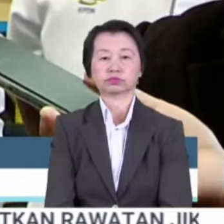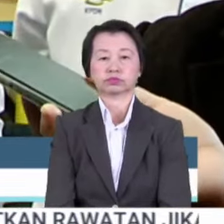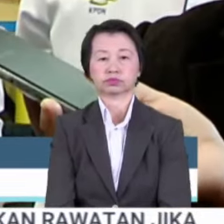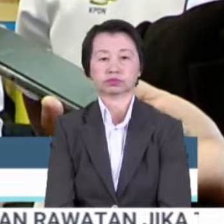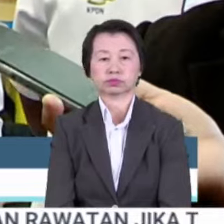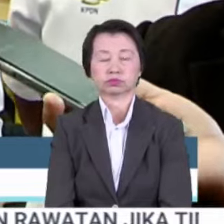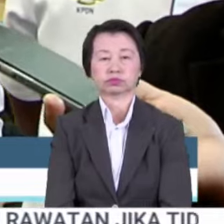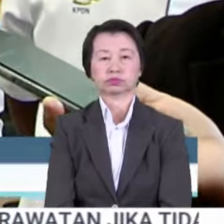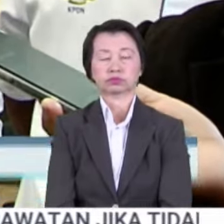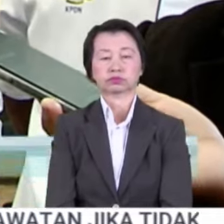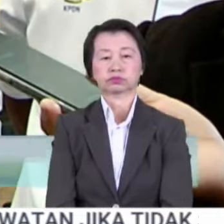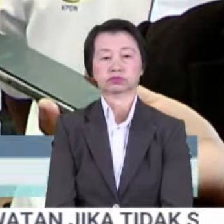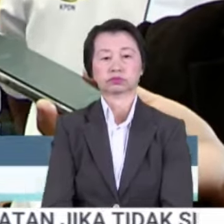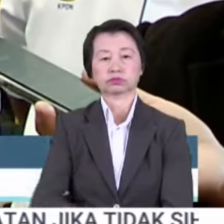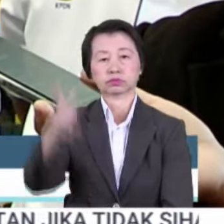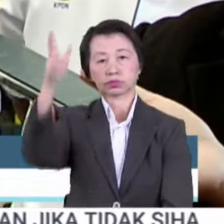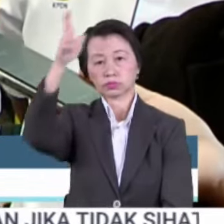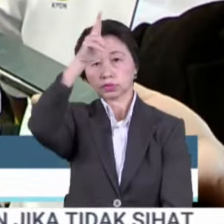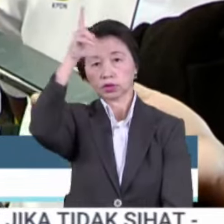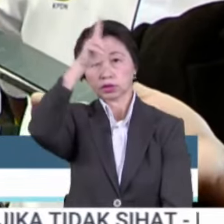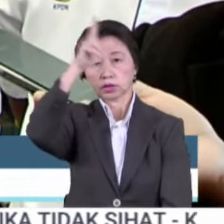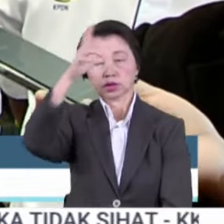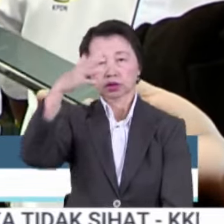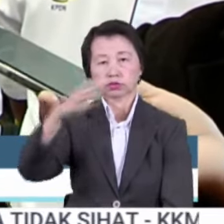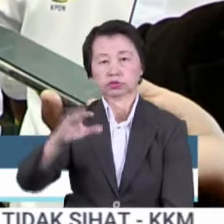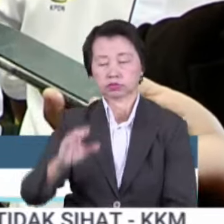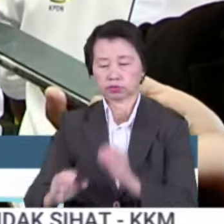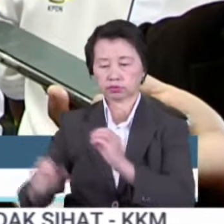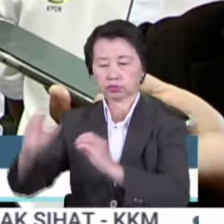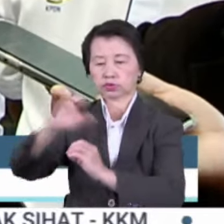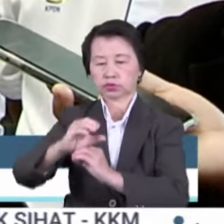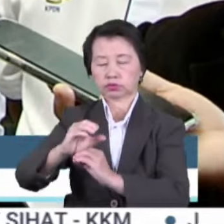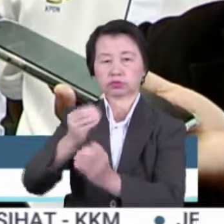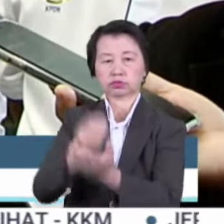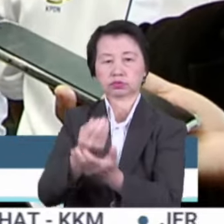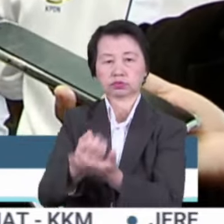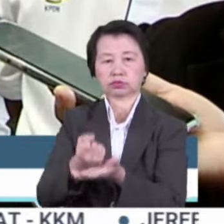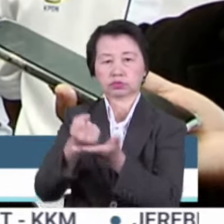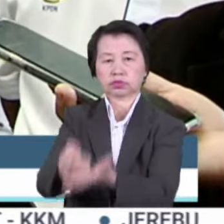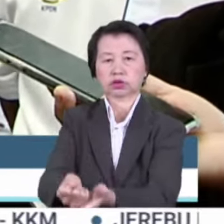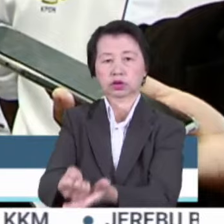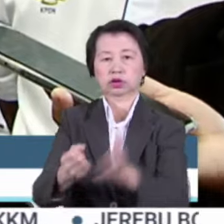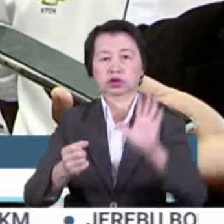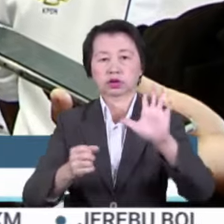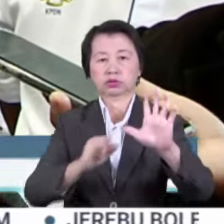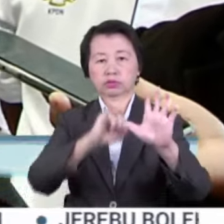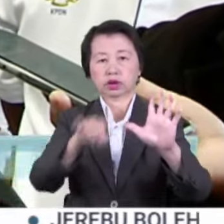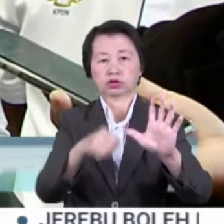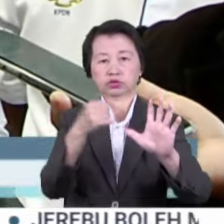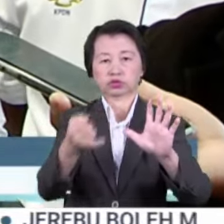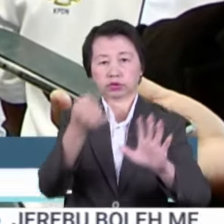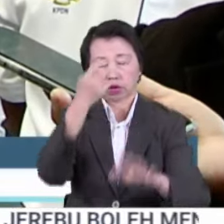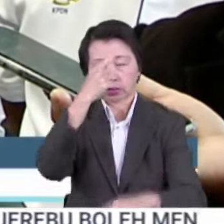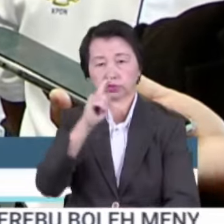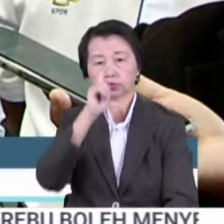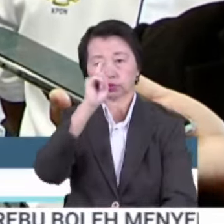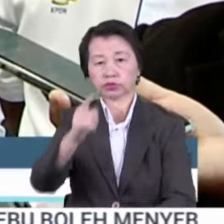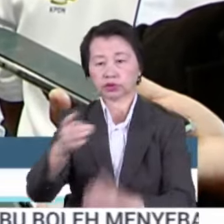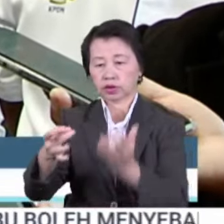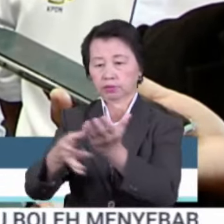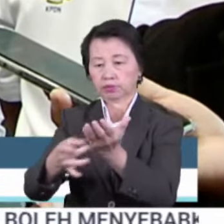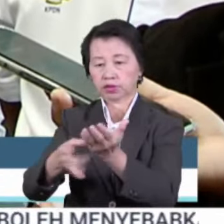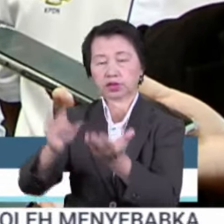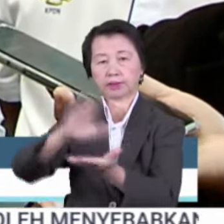ini kerajaannya telah menampung subsidi sebanyak 5 juta Ringgit untuk memastikan minyak